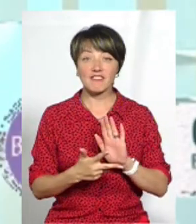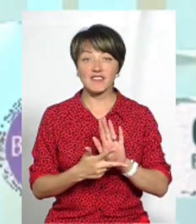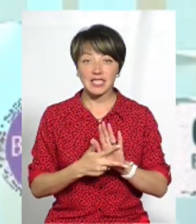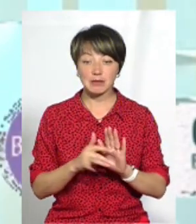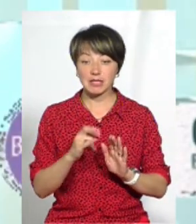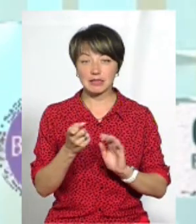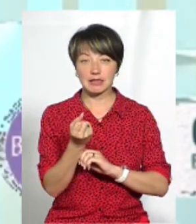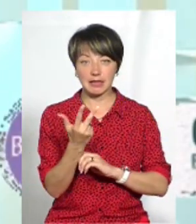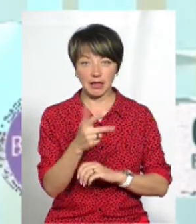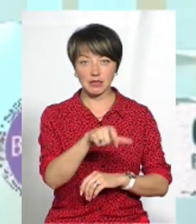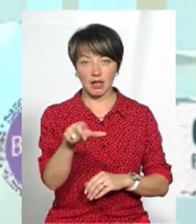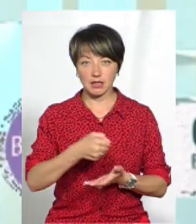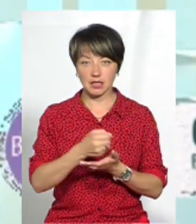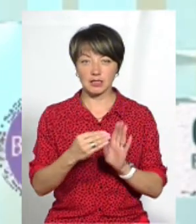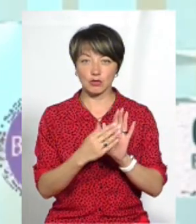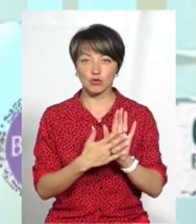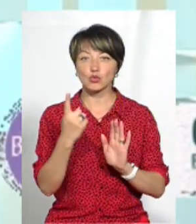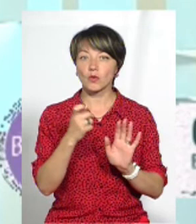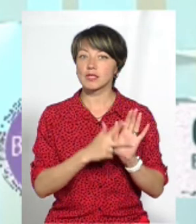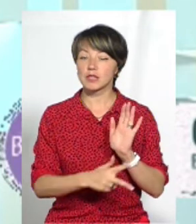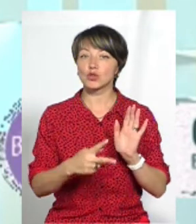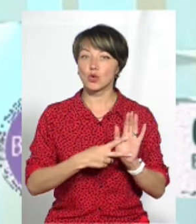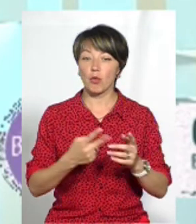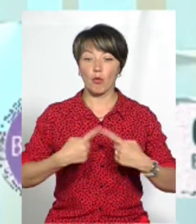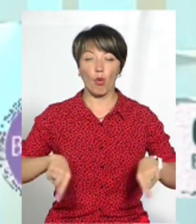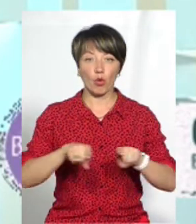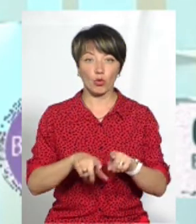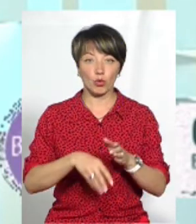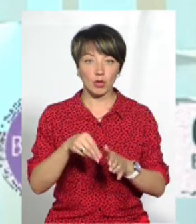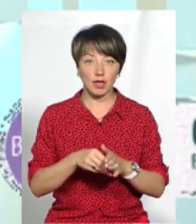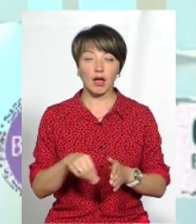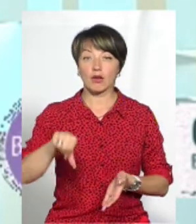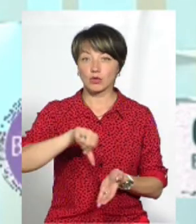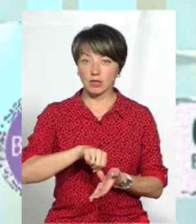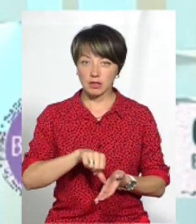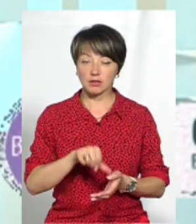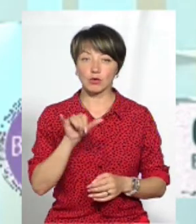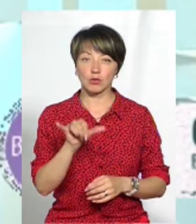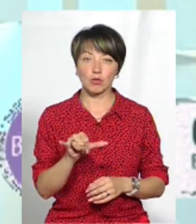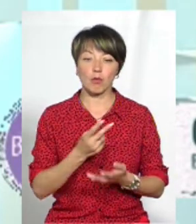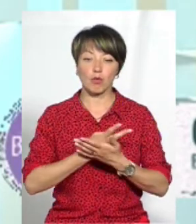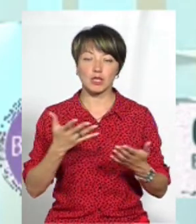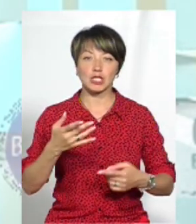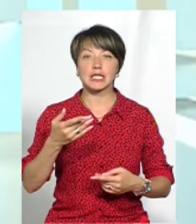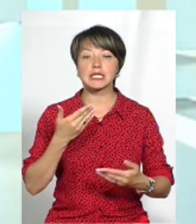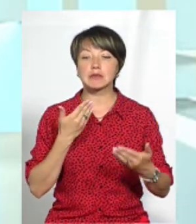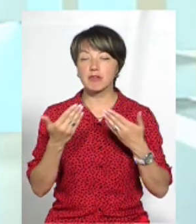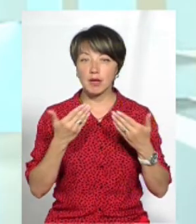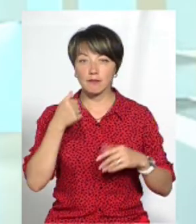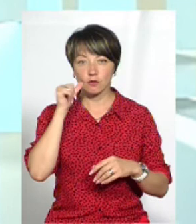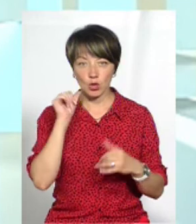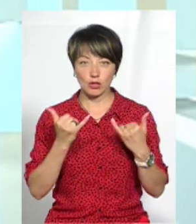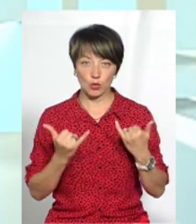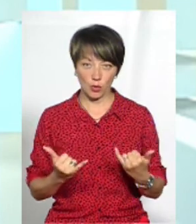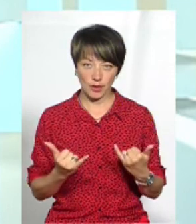8 із 13 кандидатів, зареєстрованих по 187-му виборчому округу, взяли участь у публічних співбесідах учора